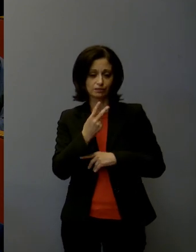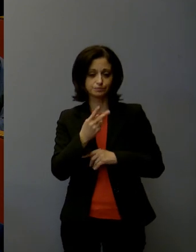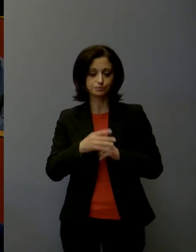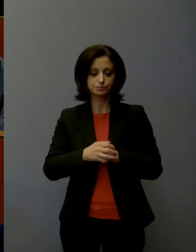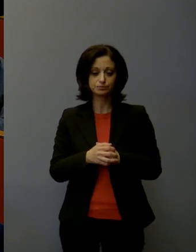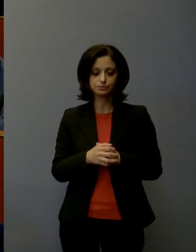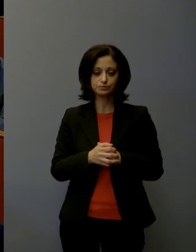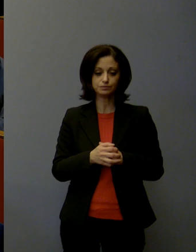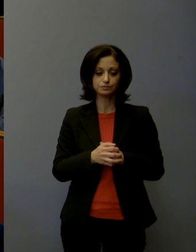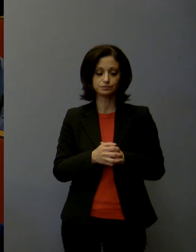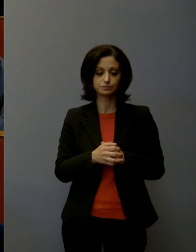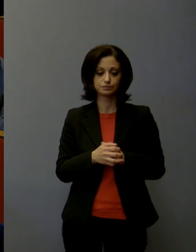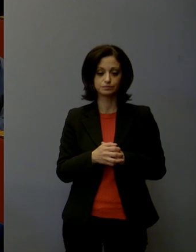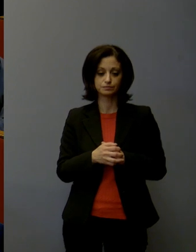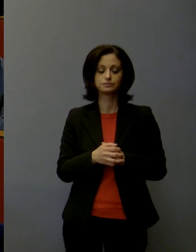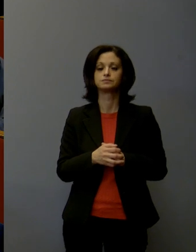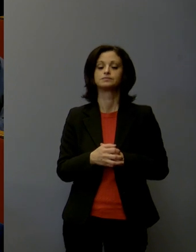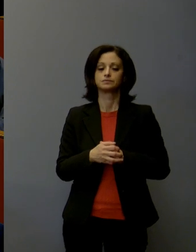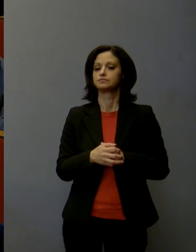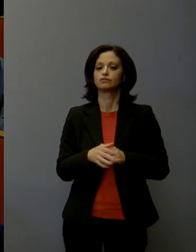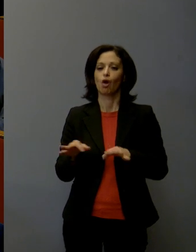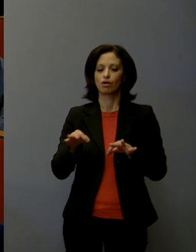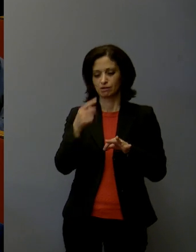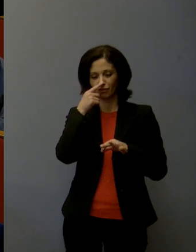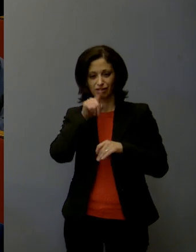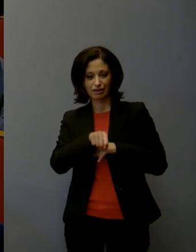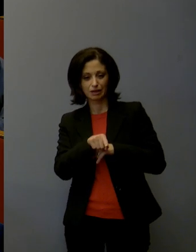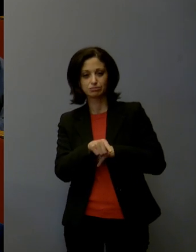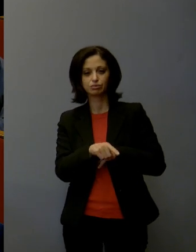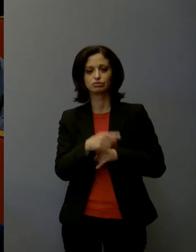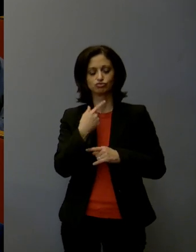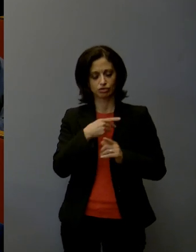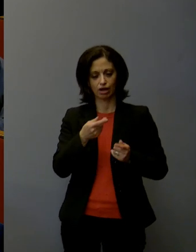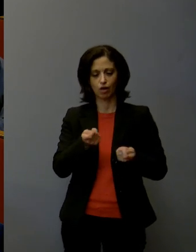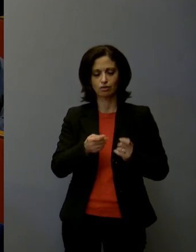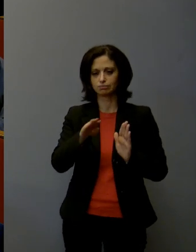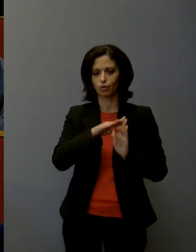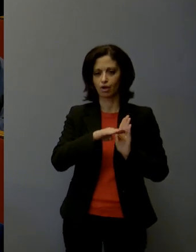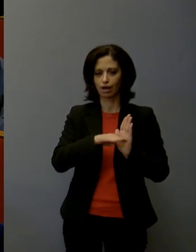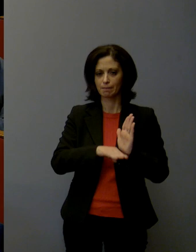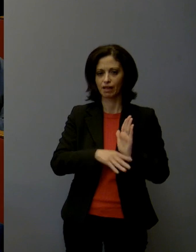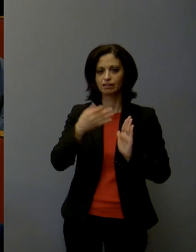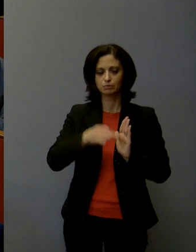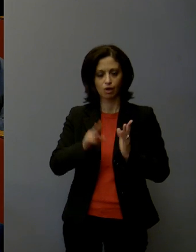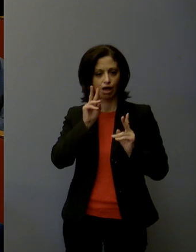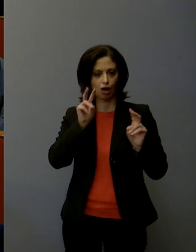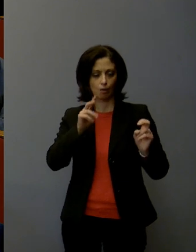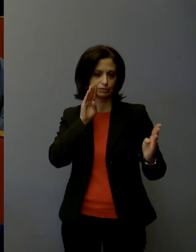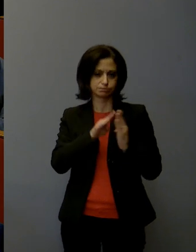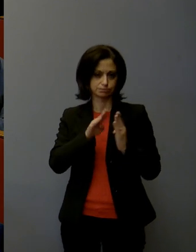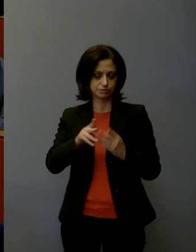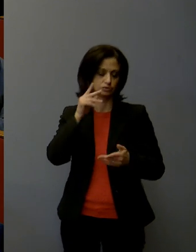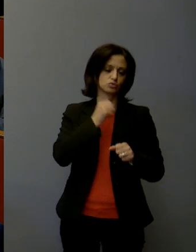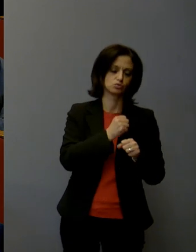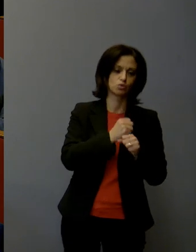sul fatto che un coordinamento del genere può generare un documento e dicevo programmatico nel quale affrontare una serie di ambiti che sono scuola